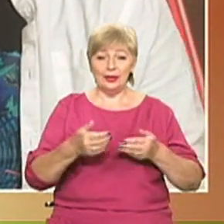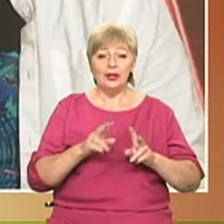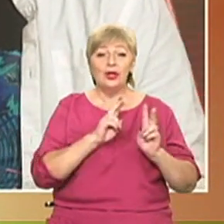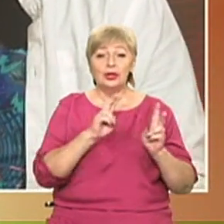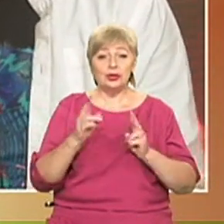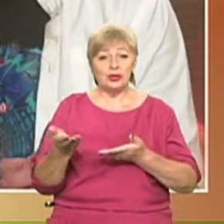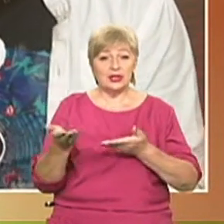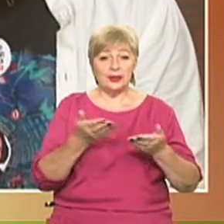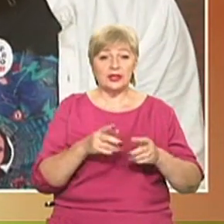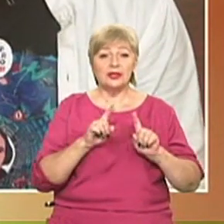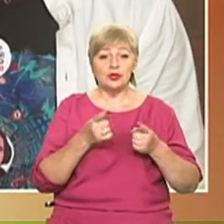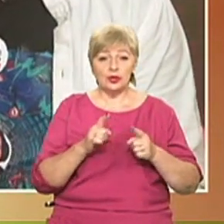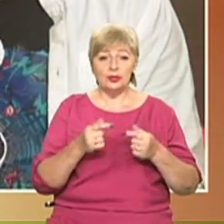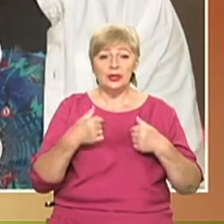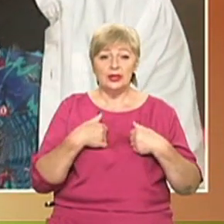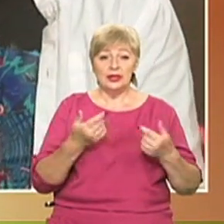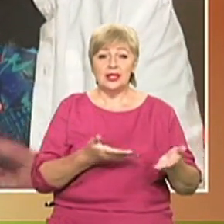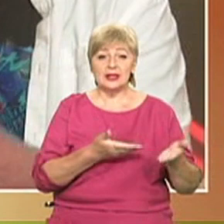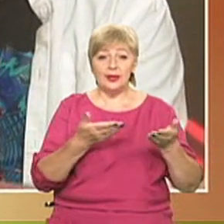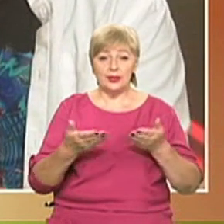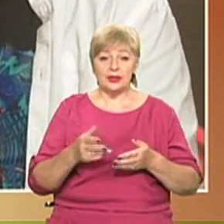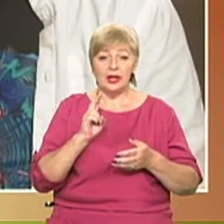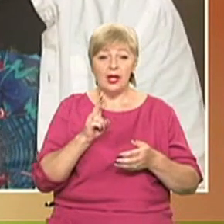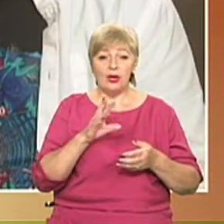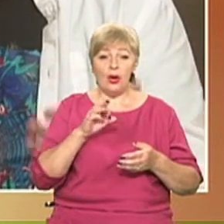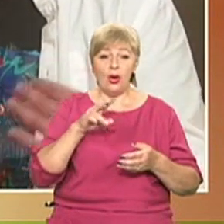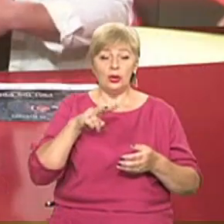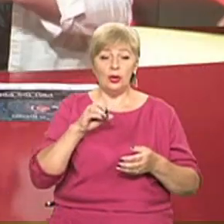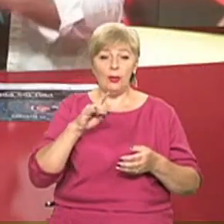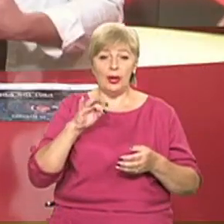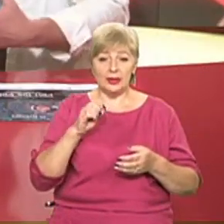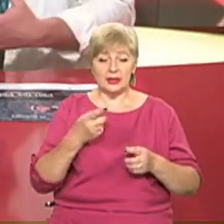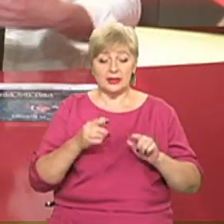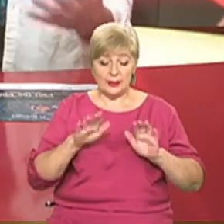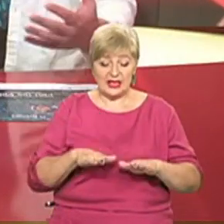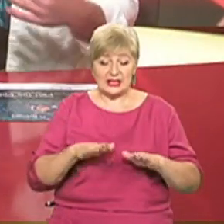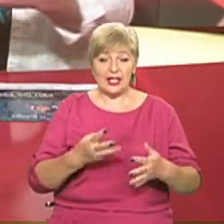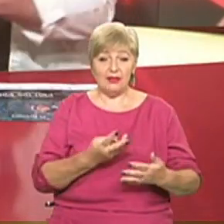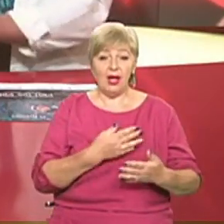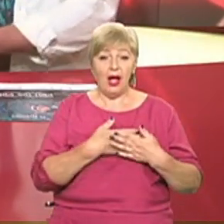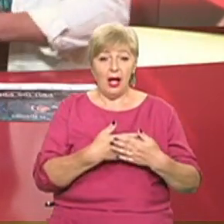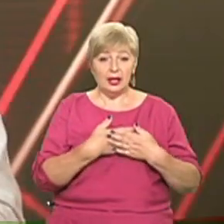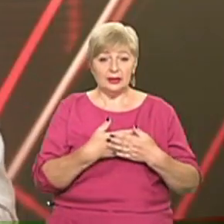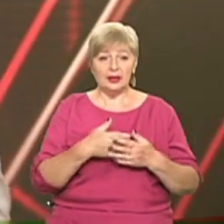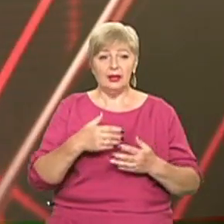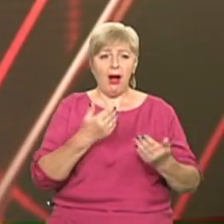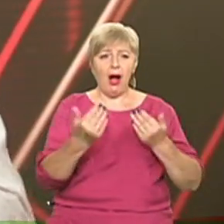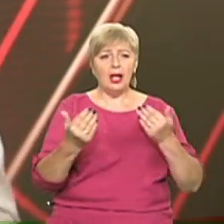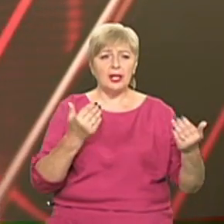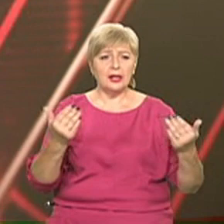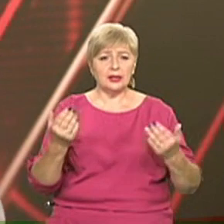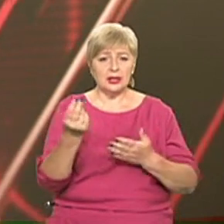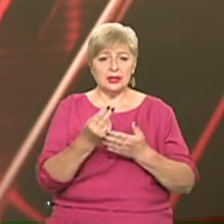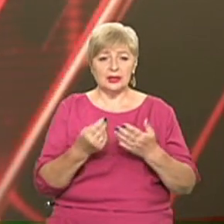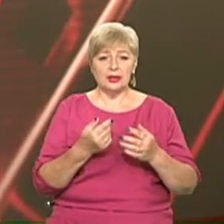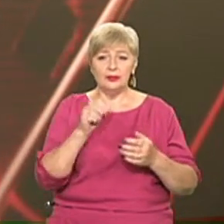запросив, чому? Нас запросили конкретно, це колаборація, тобто це mm-hmm. місцеві активісти, різні галеристи, тобто люди,